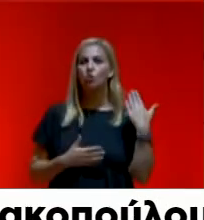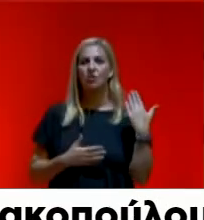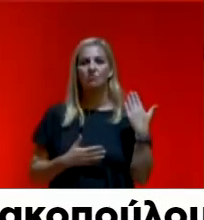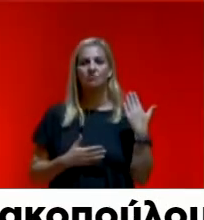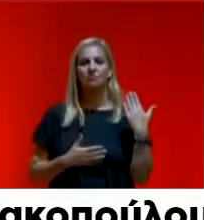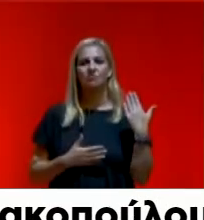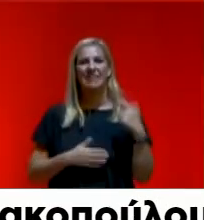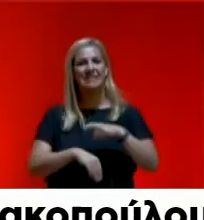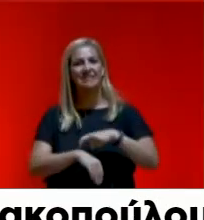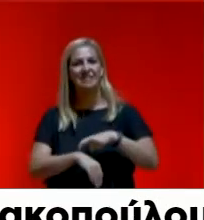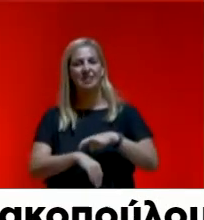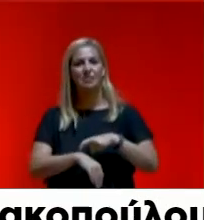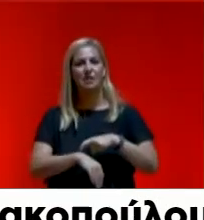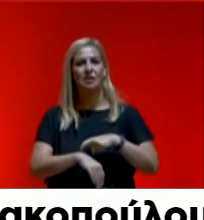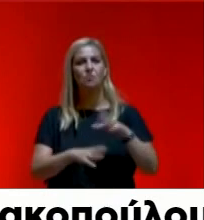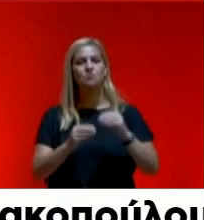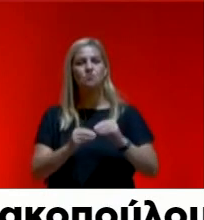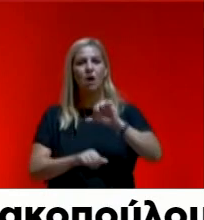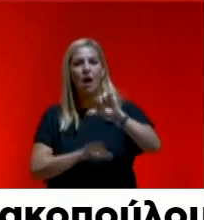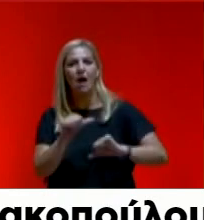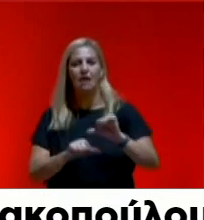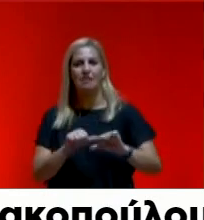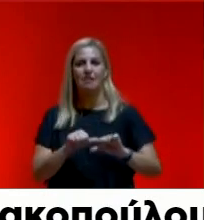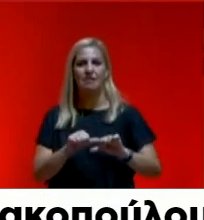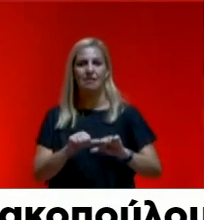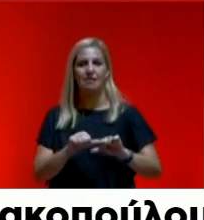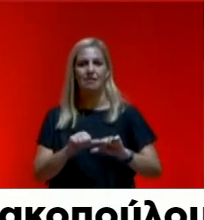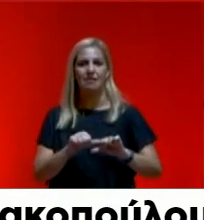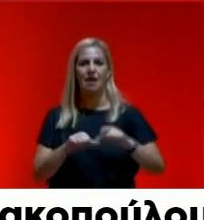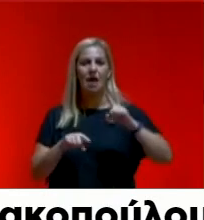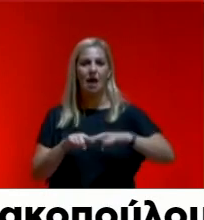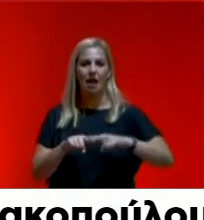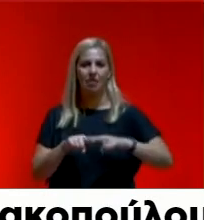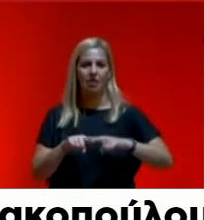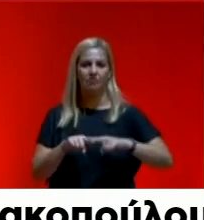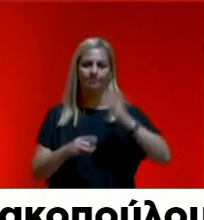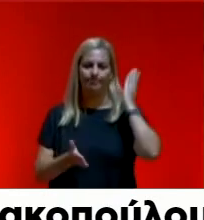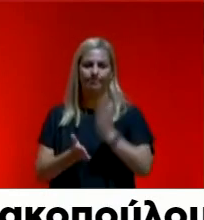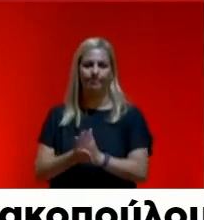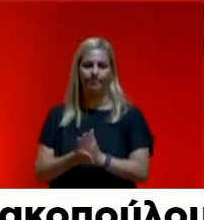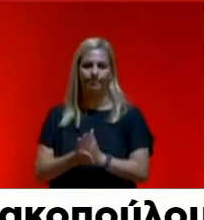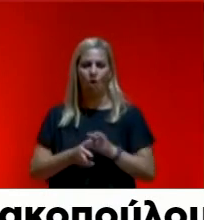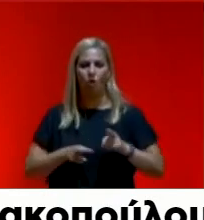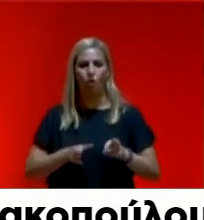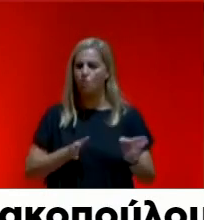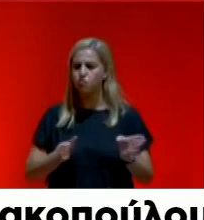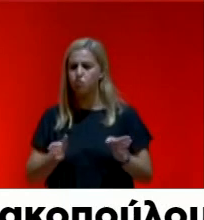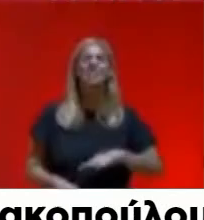πλάνα, η υποψηφιότητα Κασελάκη τάραξε λίγο τα νερά τις τελευταίες